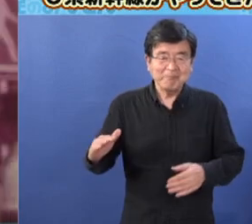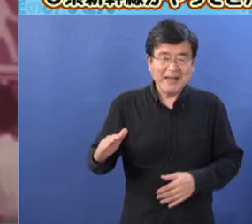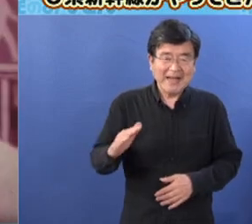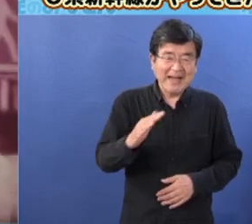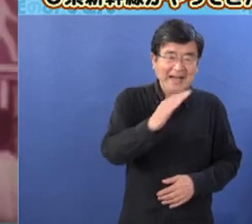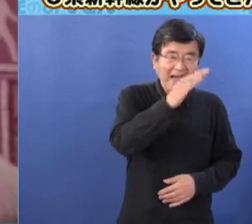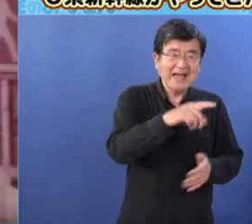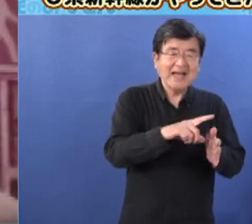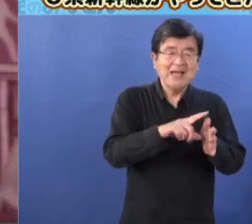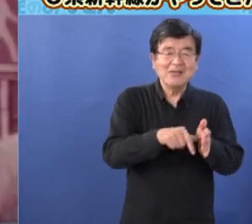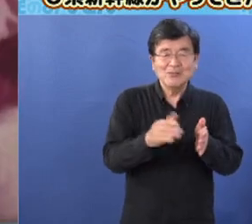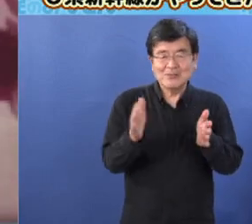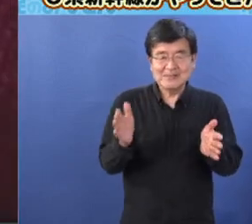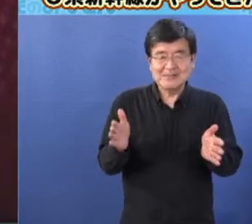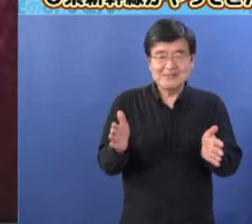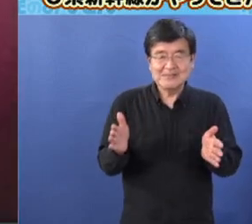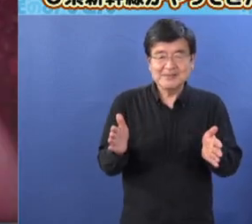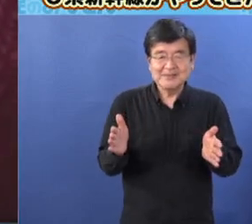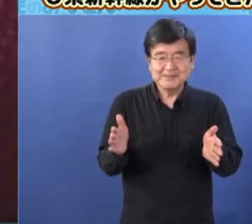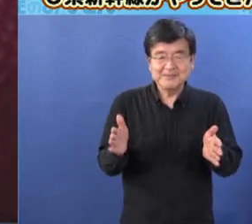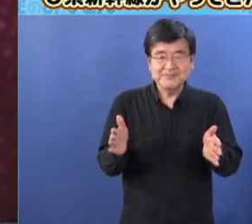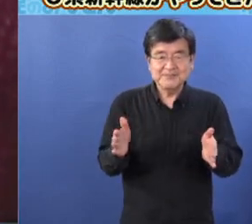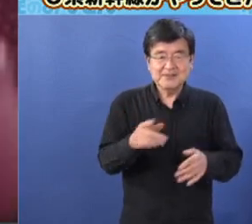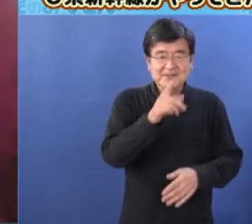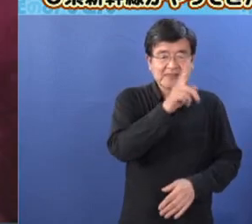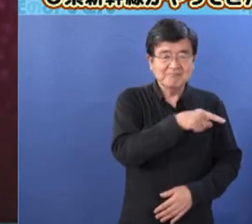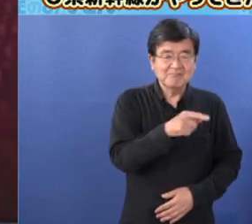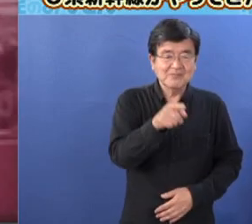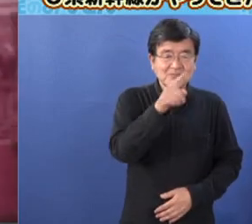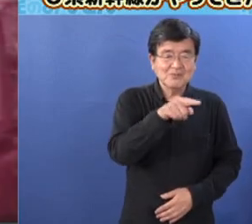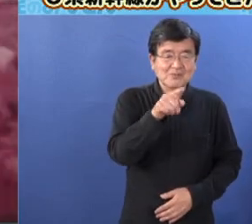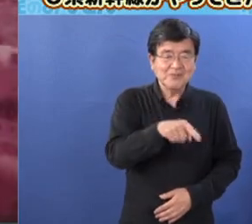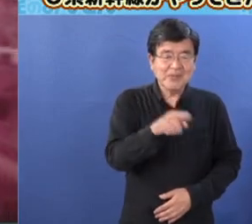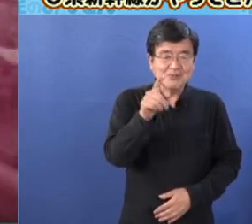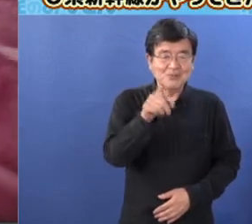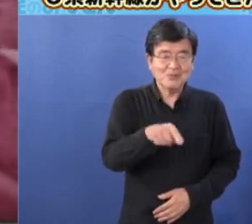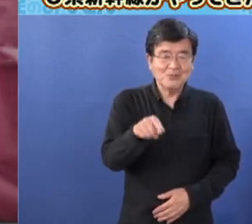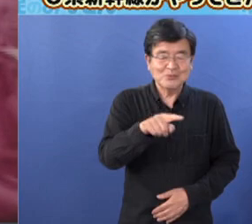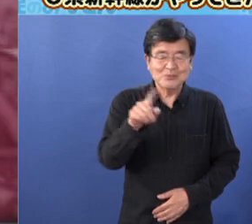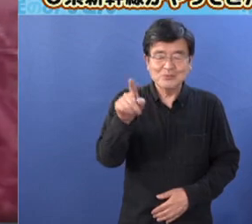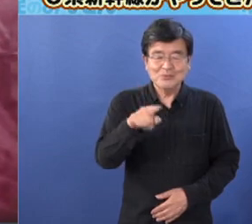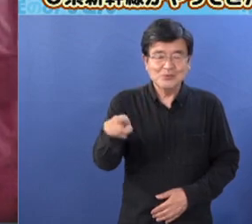成長を遂げた日本に最も活気があった時代です。